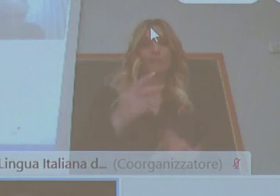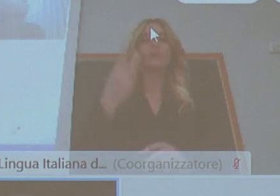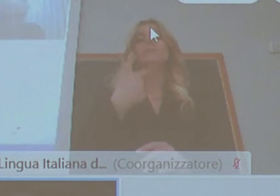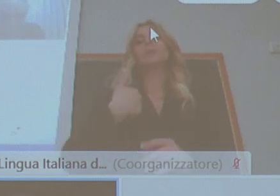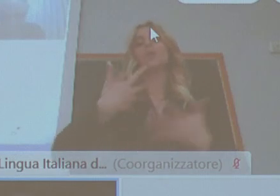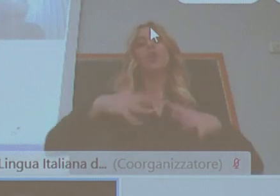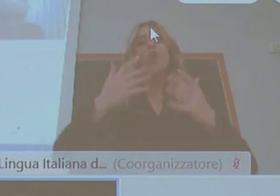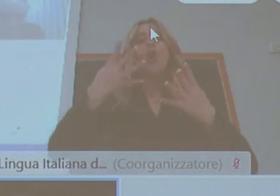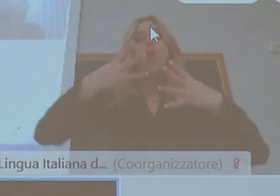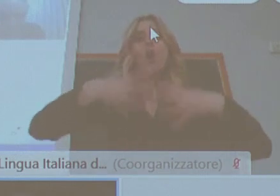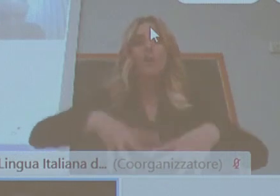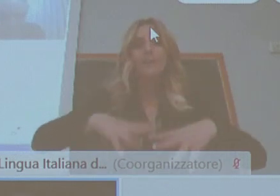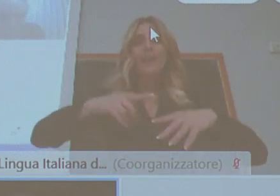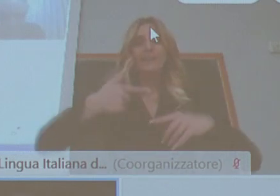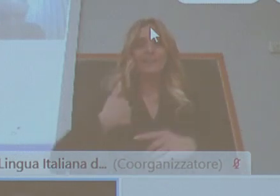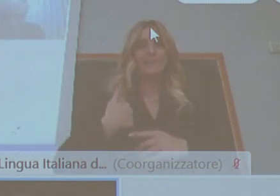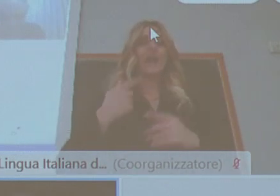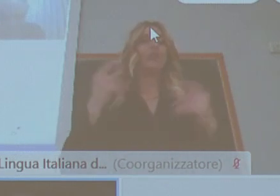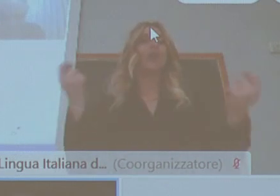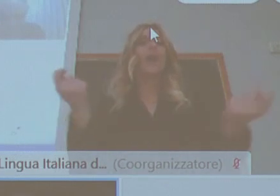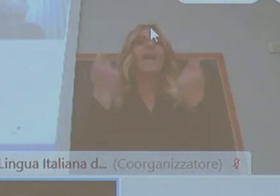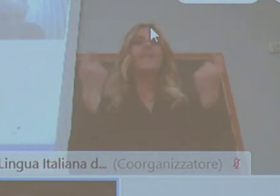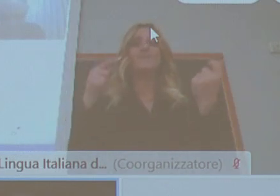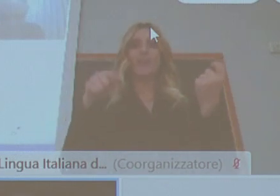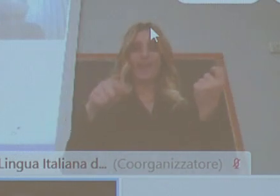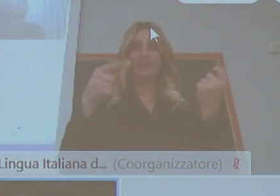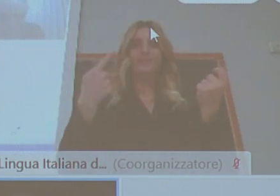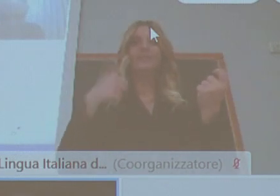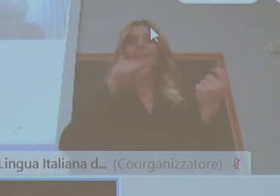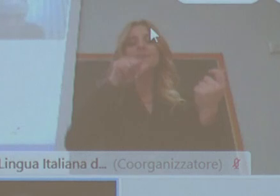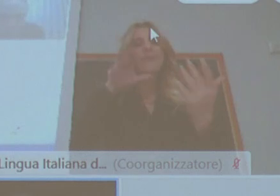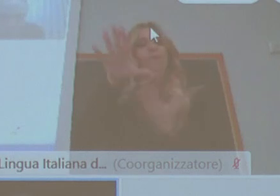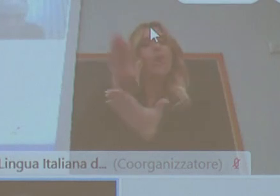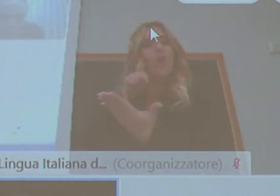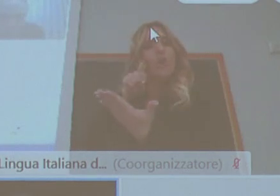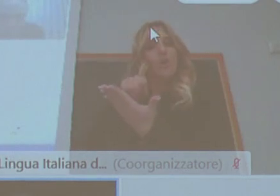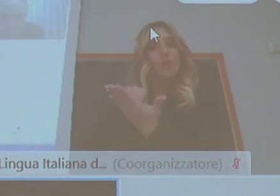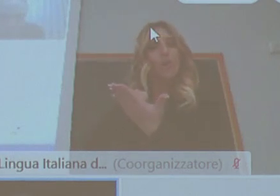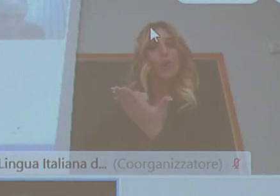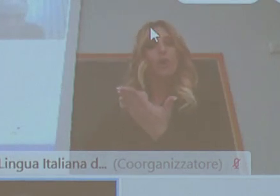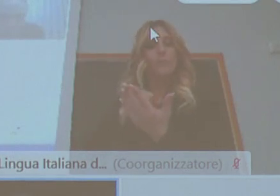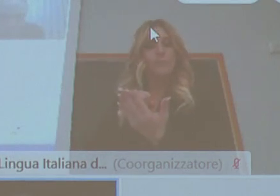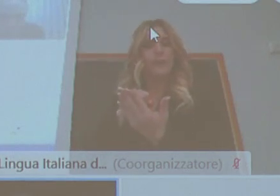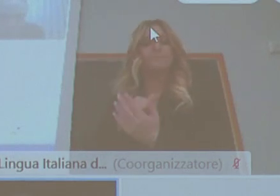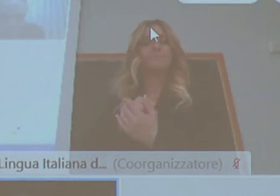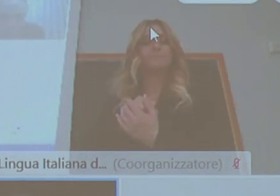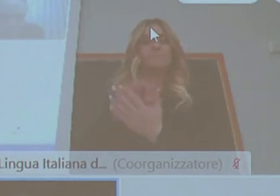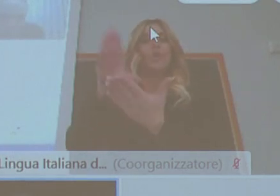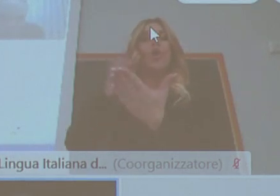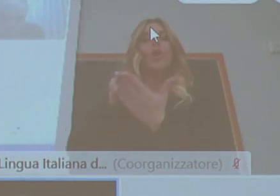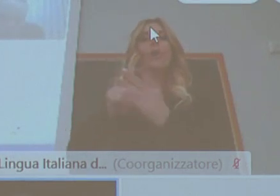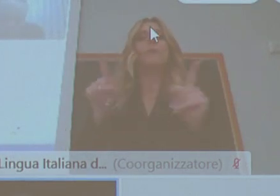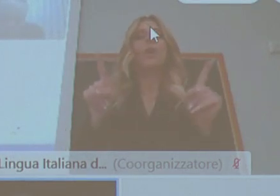organizzato i famosi Career Day, invitando proprio a seconda ovviamente dei